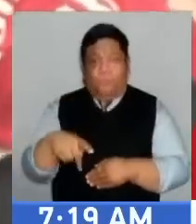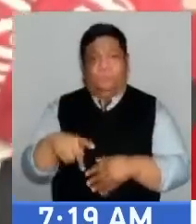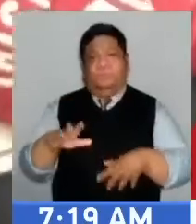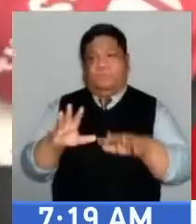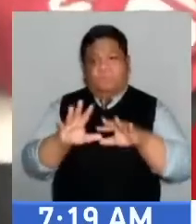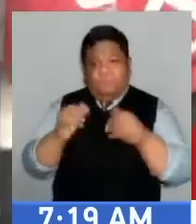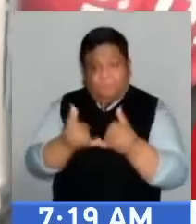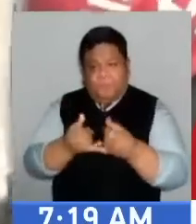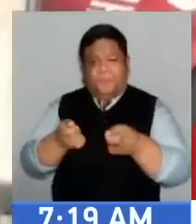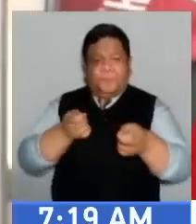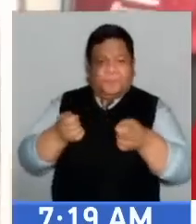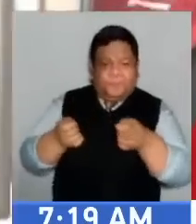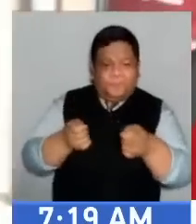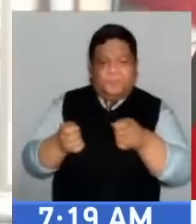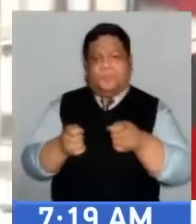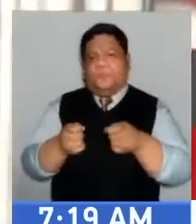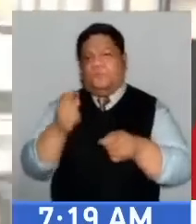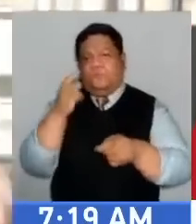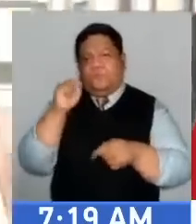mga unit sa mga ruta na ito.